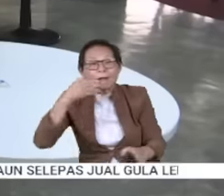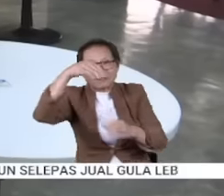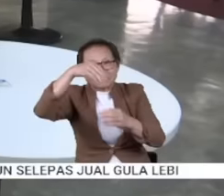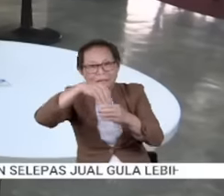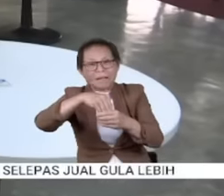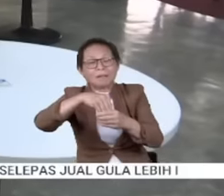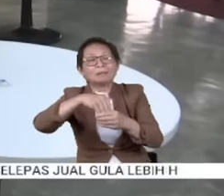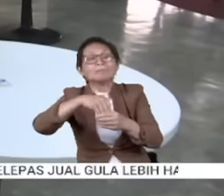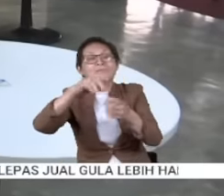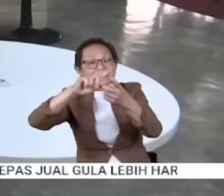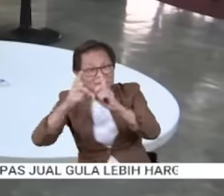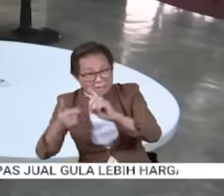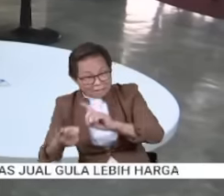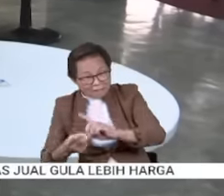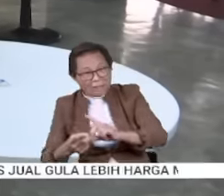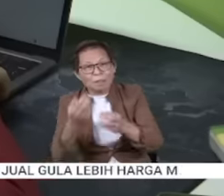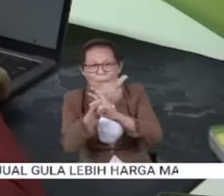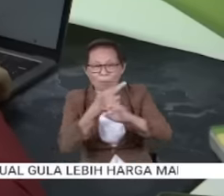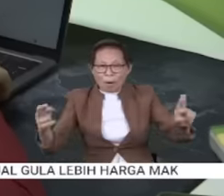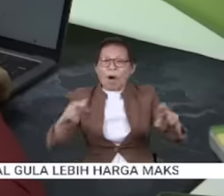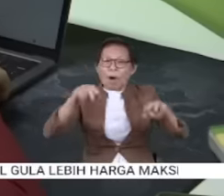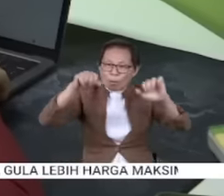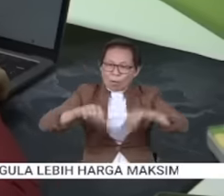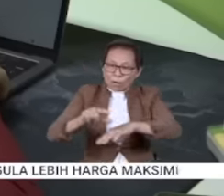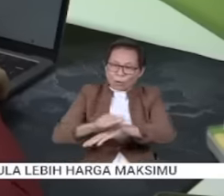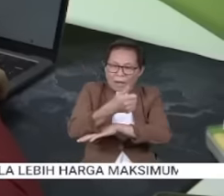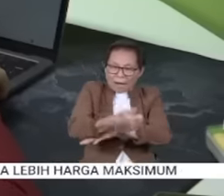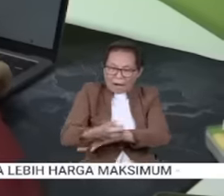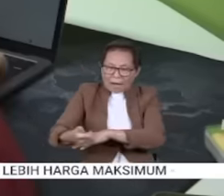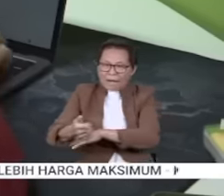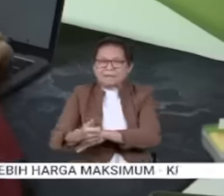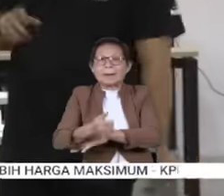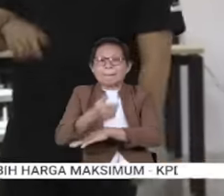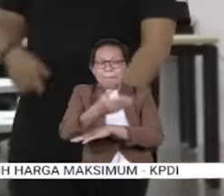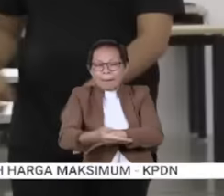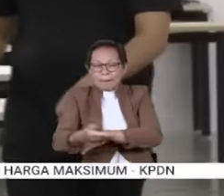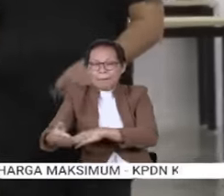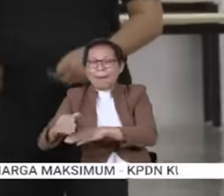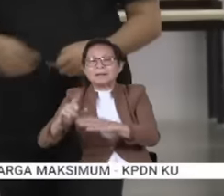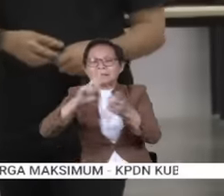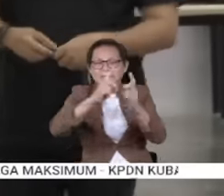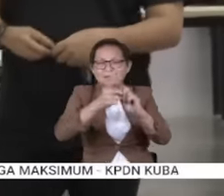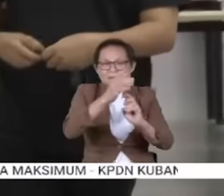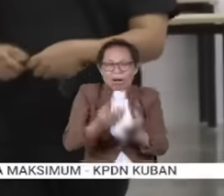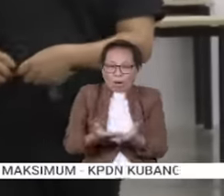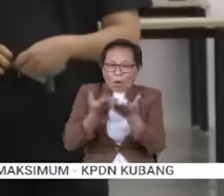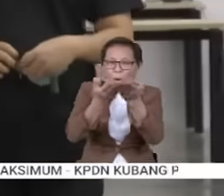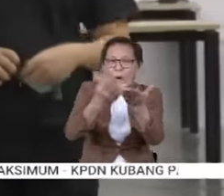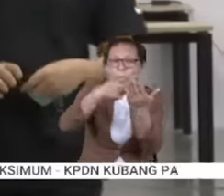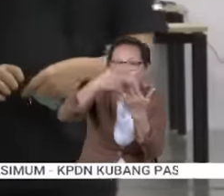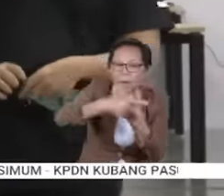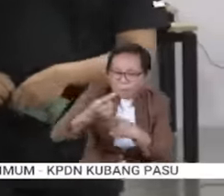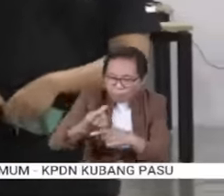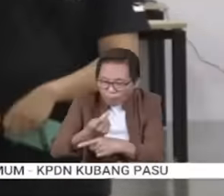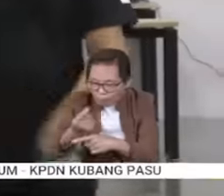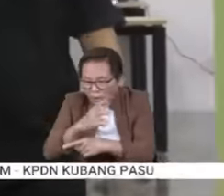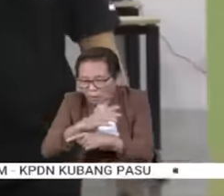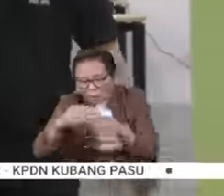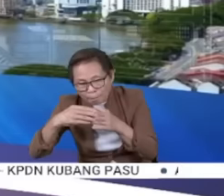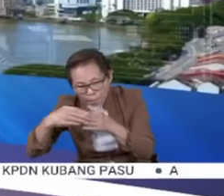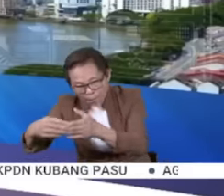ini termasuk menyediakan akses kepada alat dan sumber digital selain daripada menawarkan program latihan dan